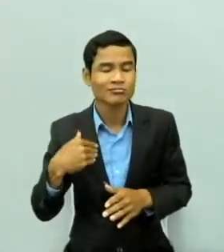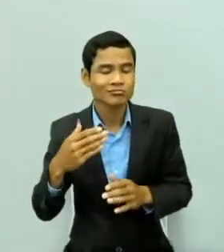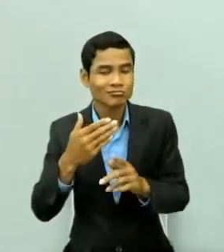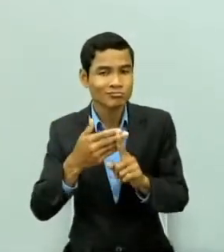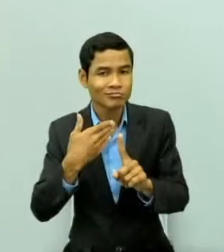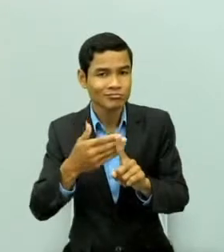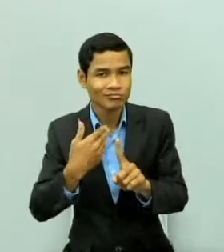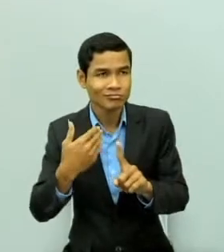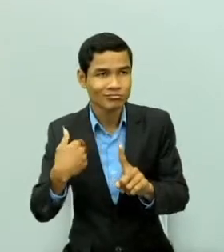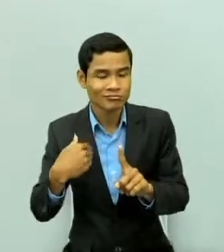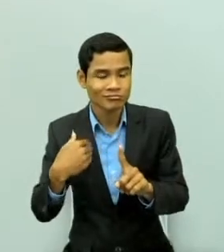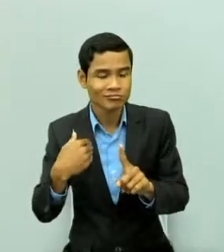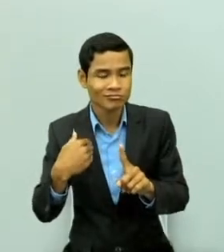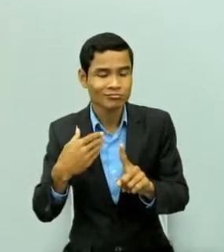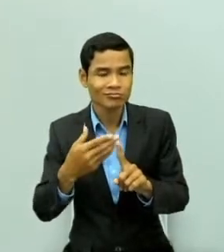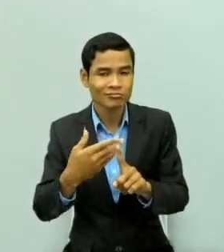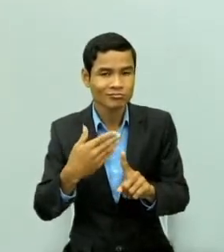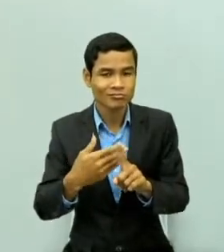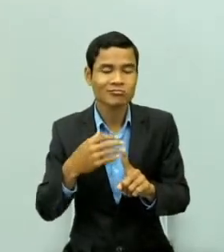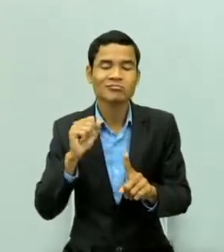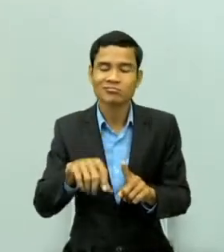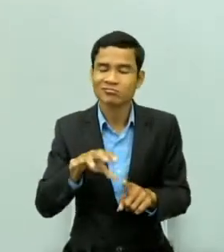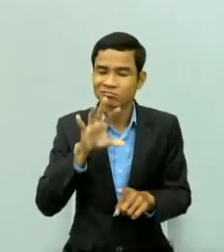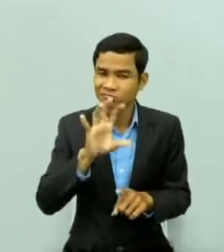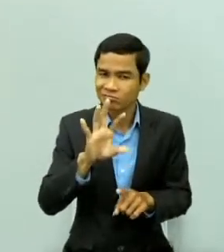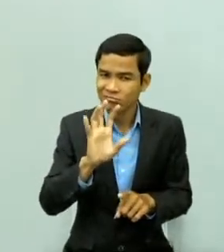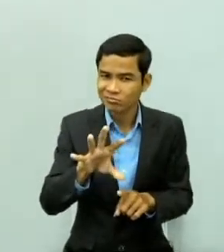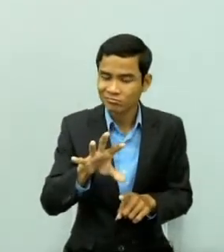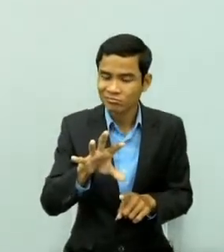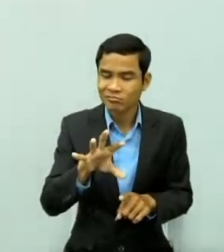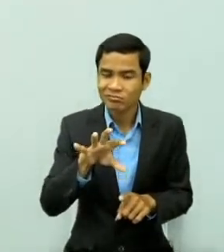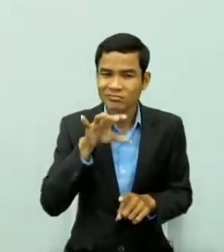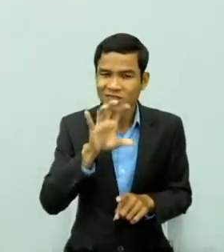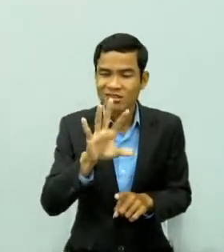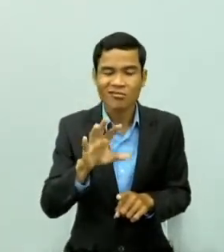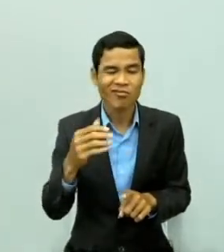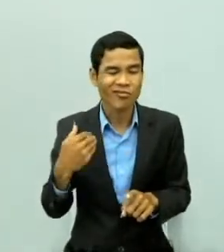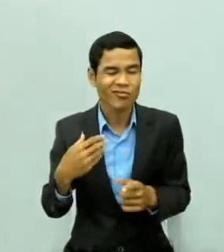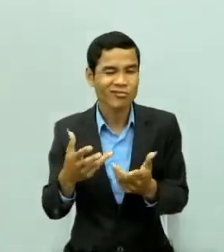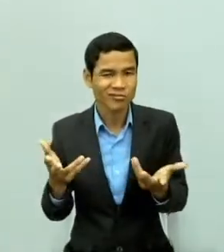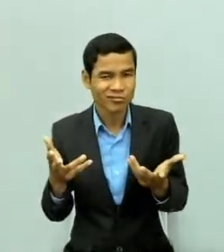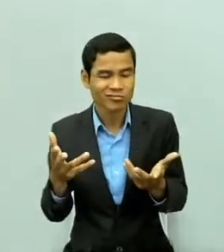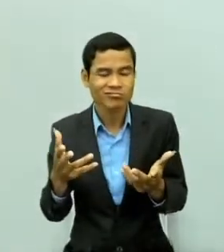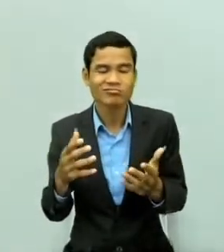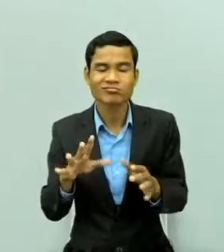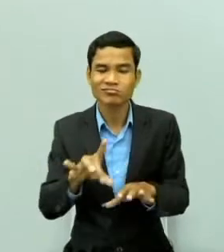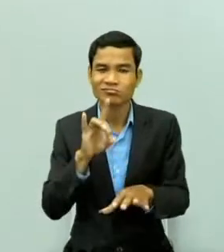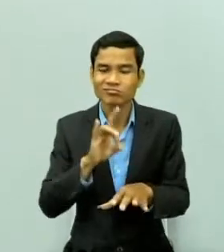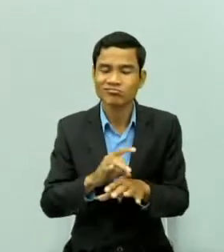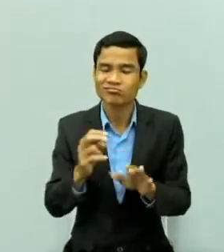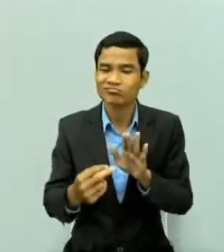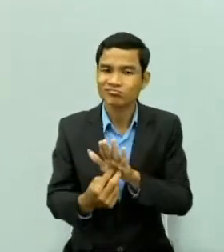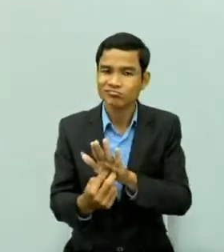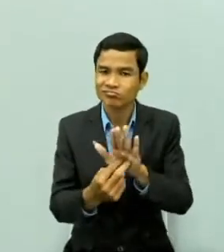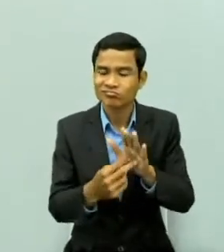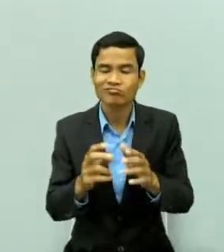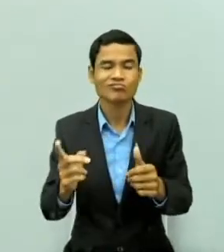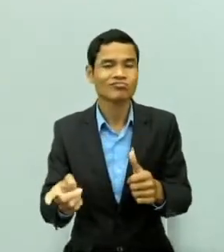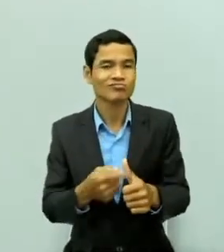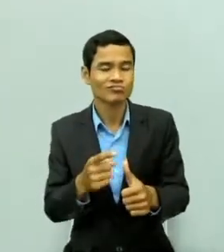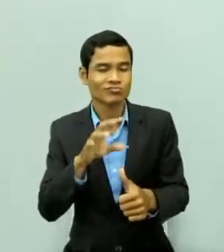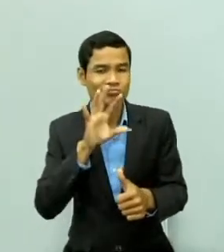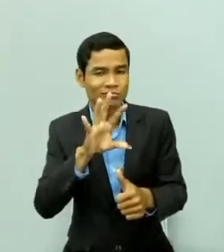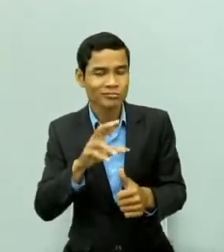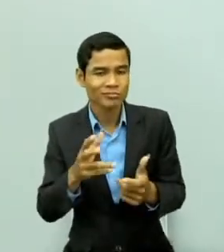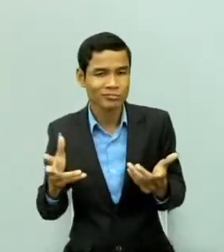នចាគឺរូបឆ្កែកូនណាតើឆ្កែហ្នឹងយ៉ាងម៉េចមកញ៉ោពេលអ្នកគ្រូបានបង្ហាញកូនពីលើកដំបូង